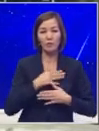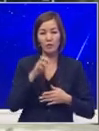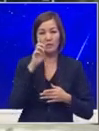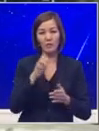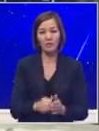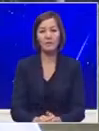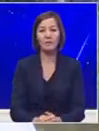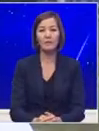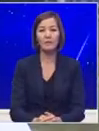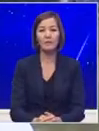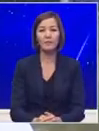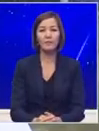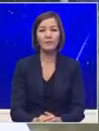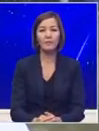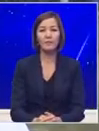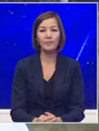страны